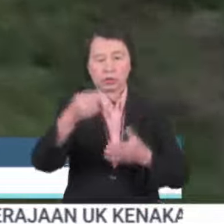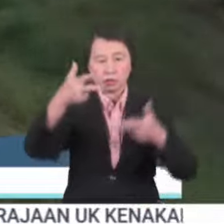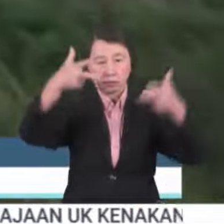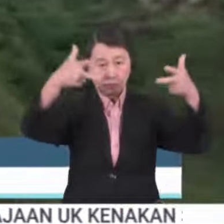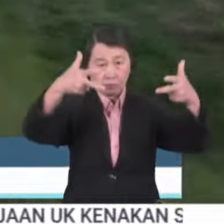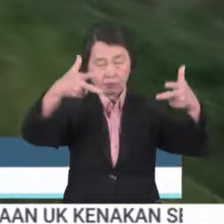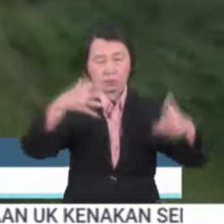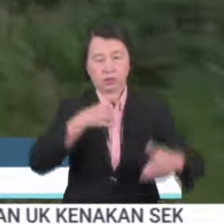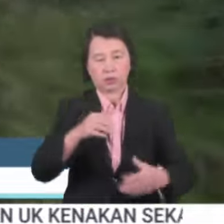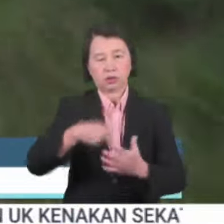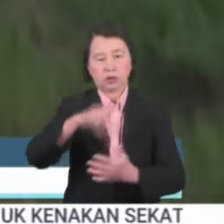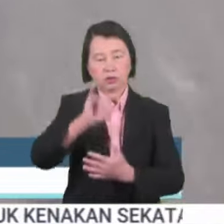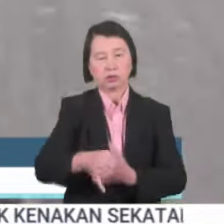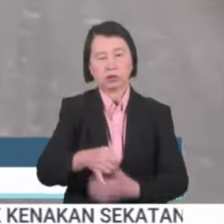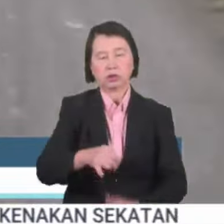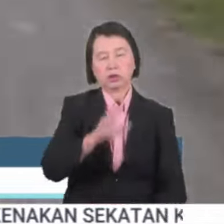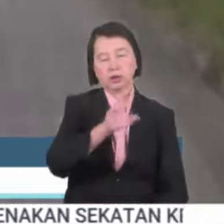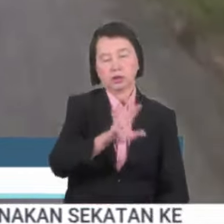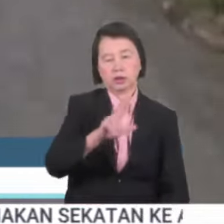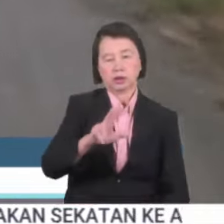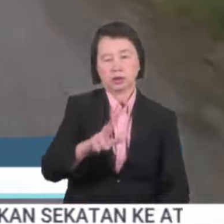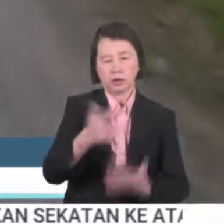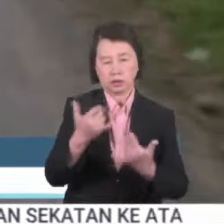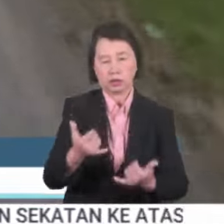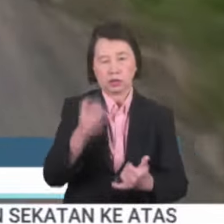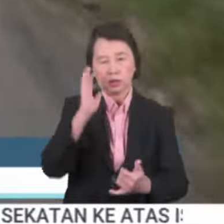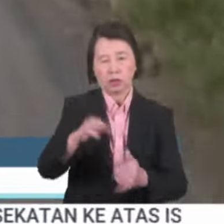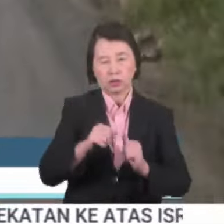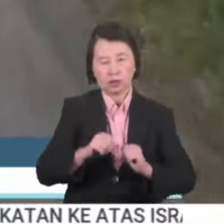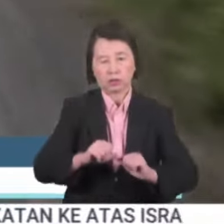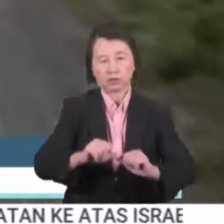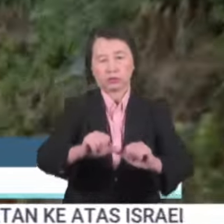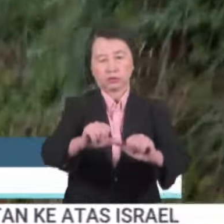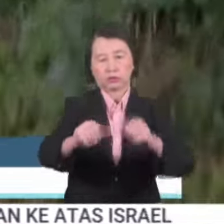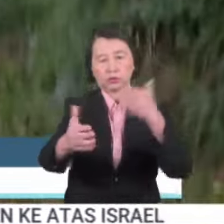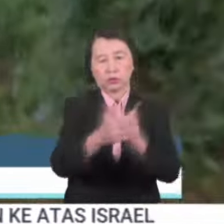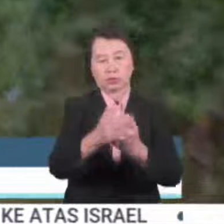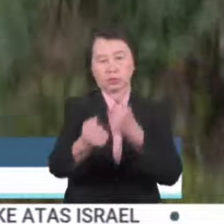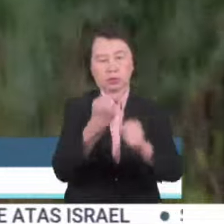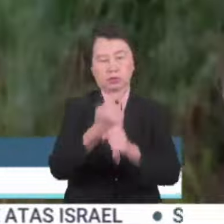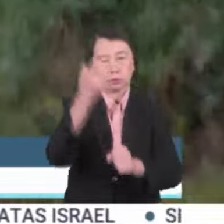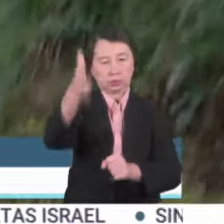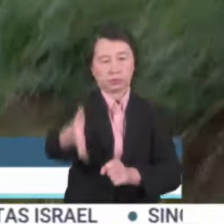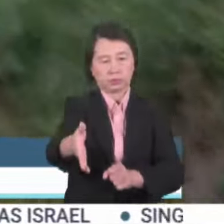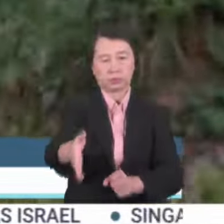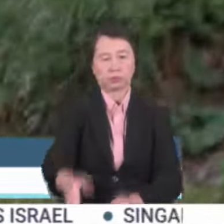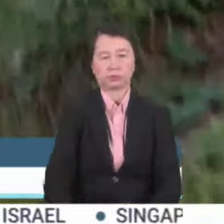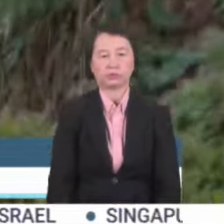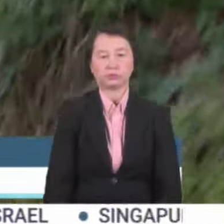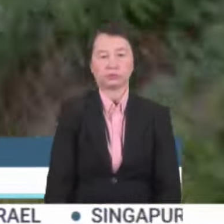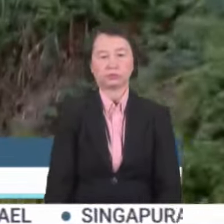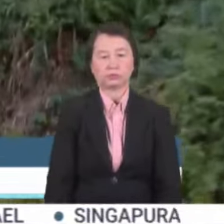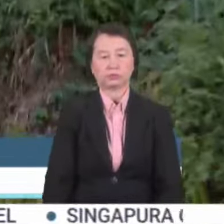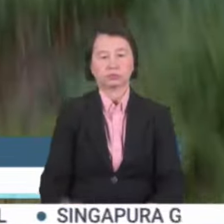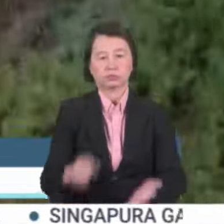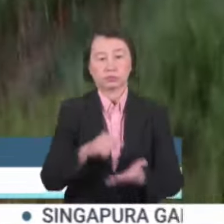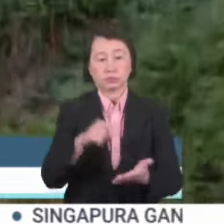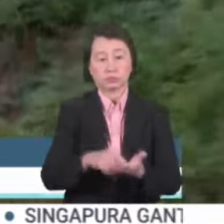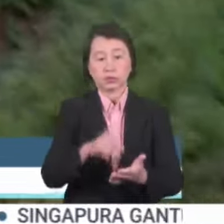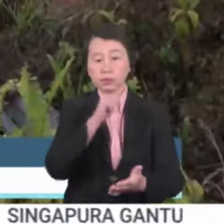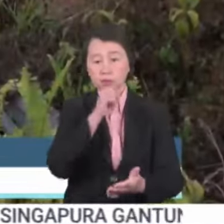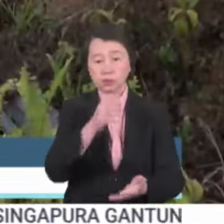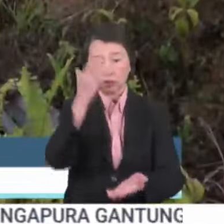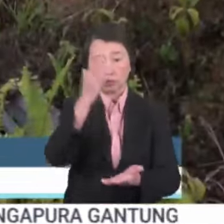Projek kerjasama ketiga-tiga institusi ini akan diteruskan sehingga tahun depan. Inisiatif